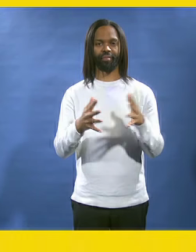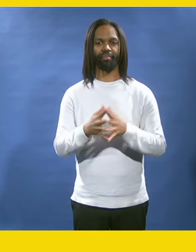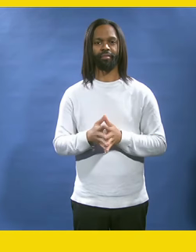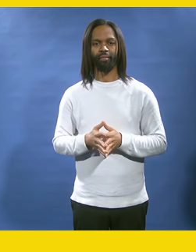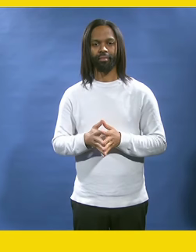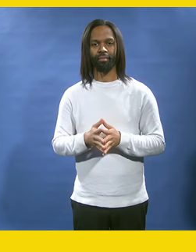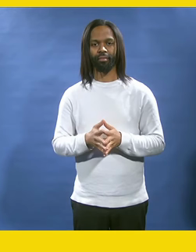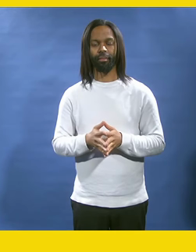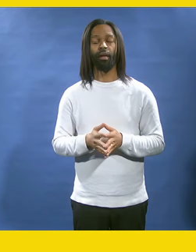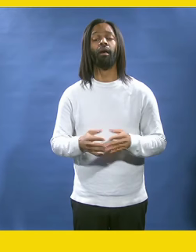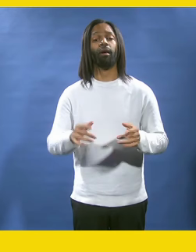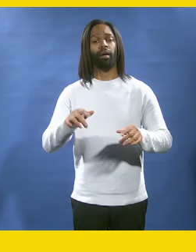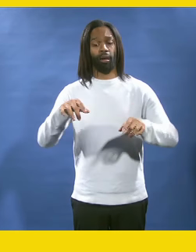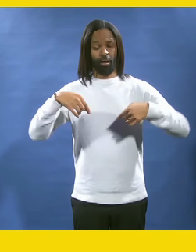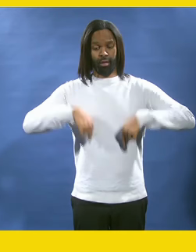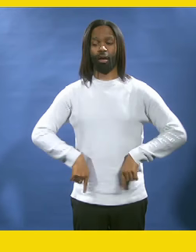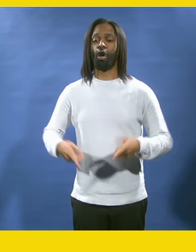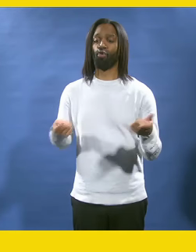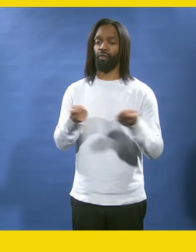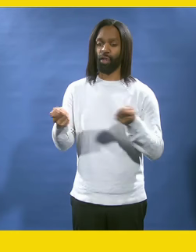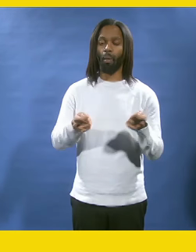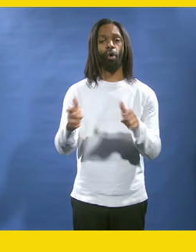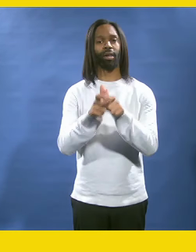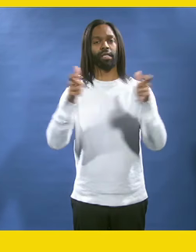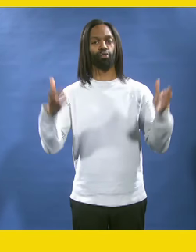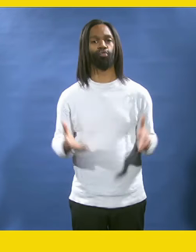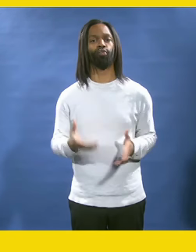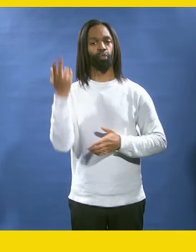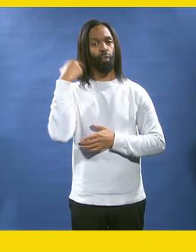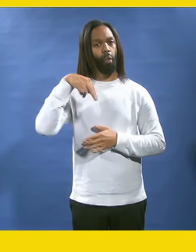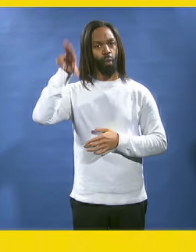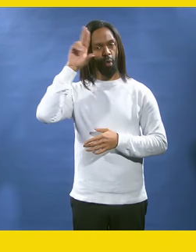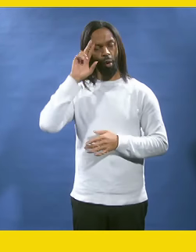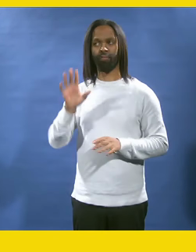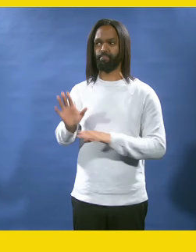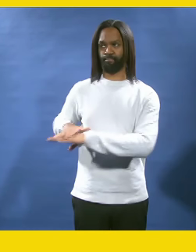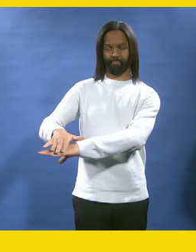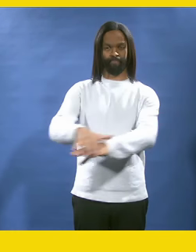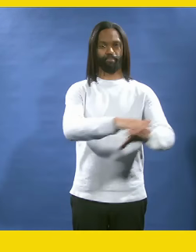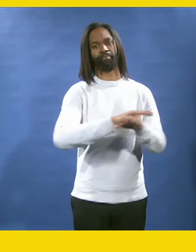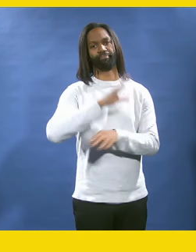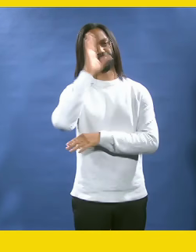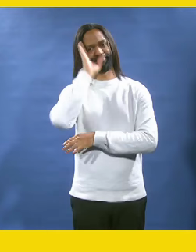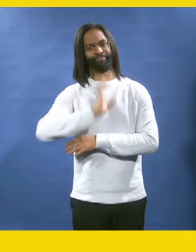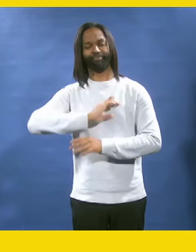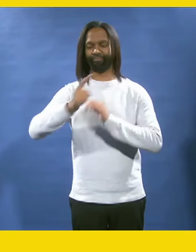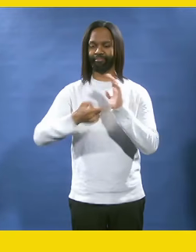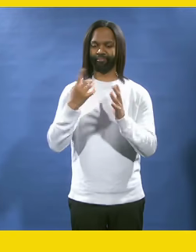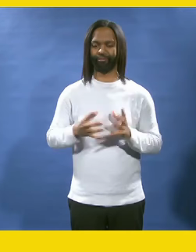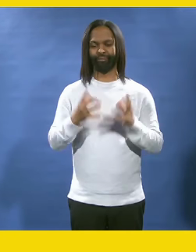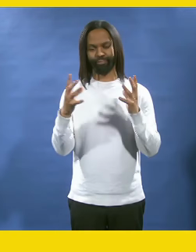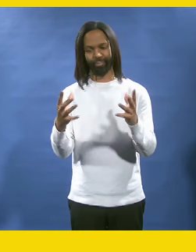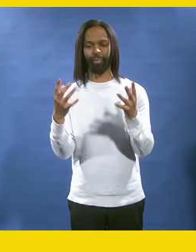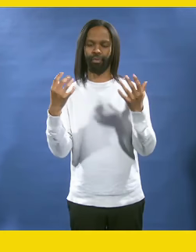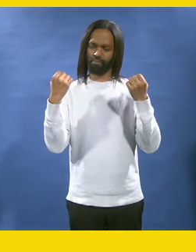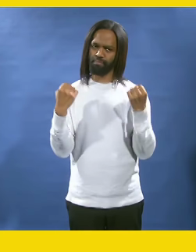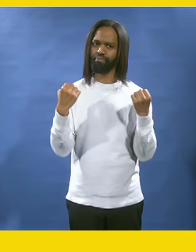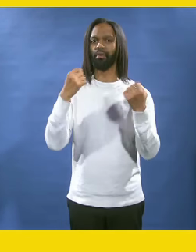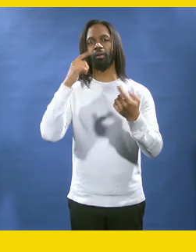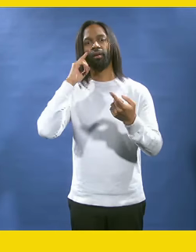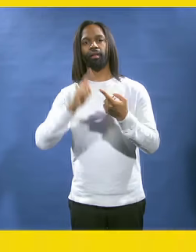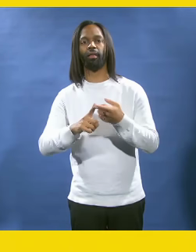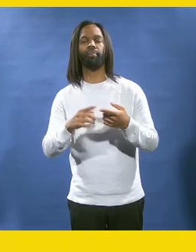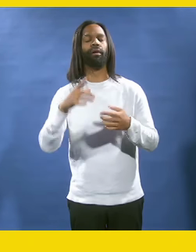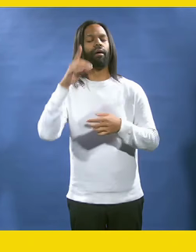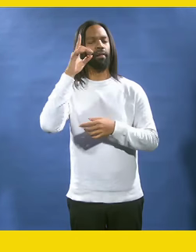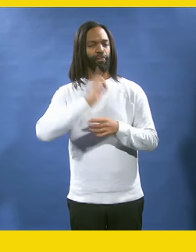Nous appelons les gouvernements et les institutions européennes à réaffirmer leur engagement fondateur pour l'égalité en matière des droits des femmes, des minorités, des